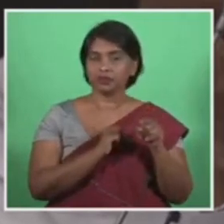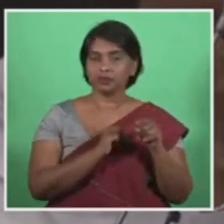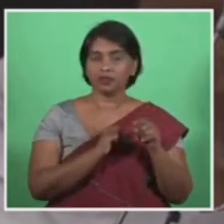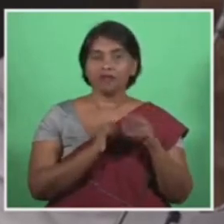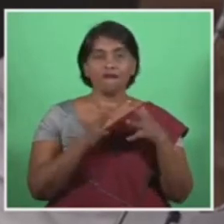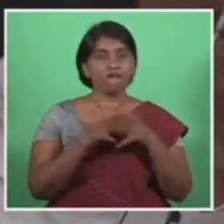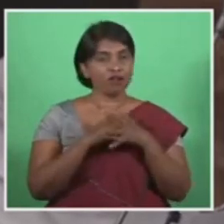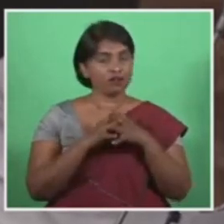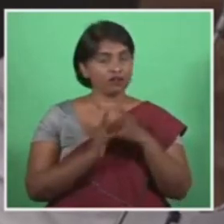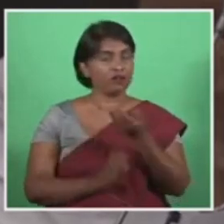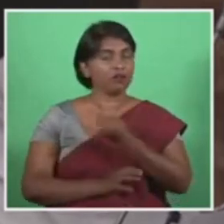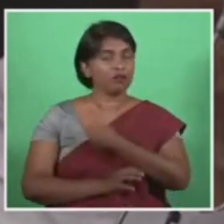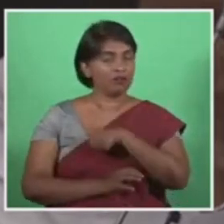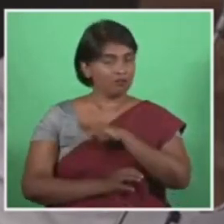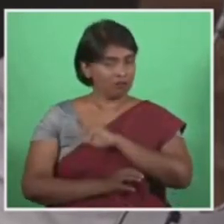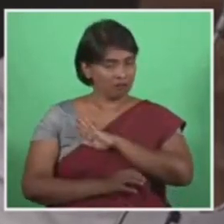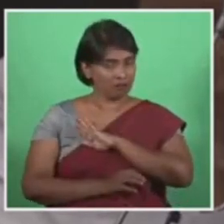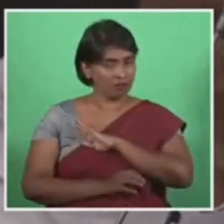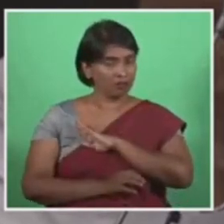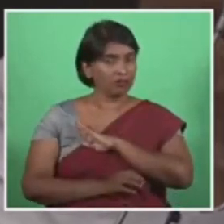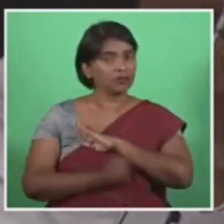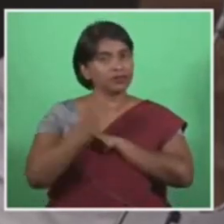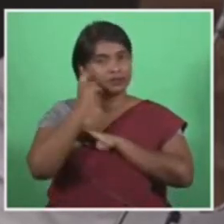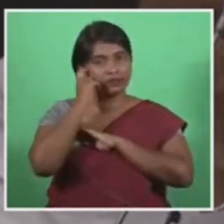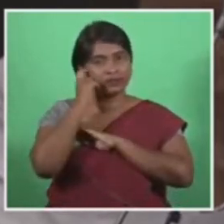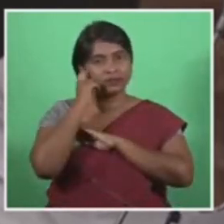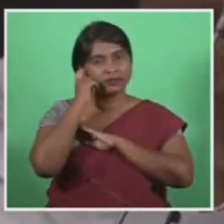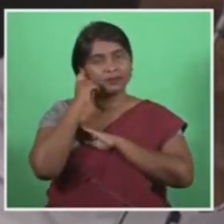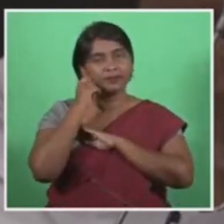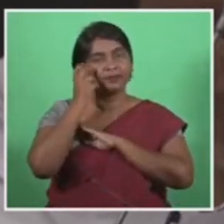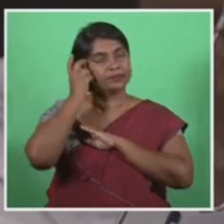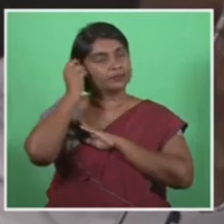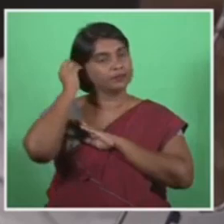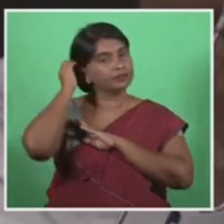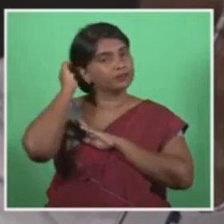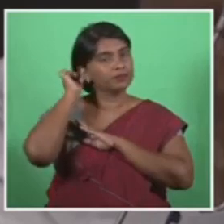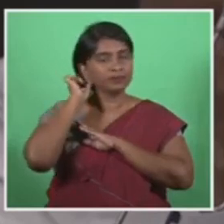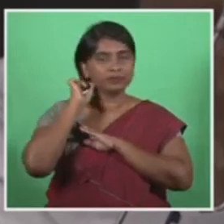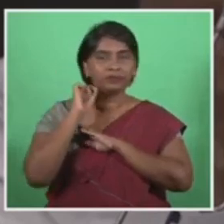වාරියපොළ සුමංගල මහනා හිමියන්